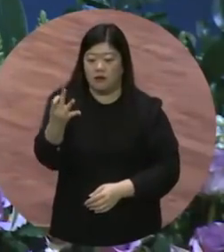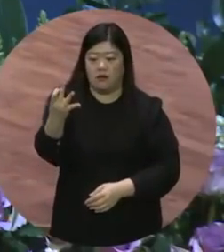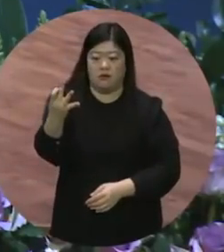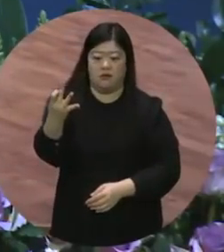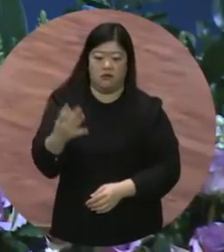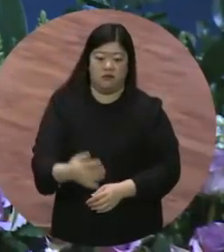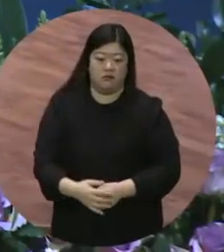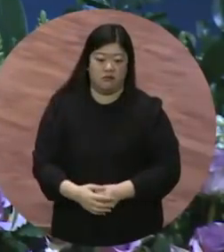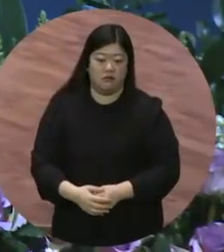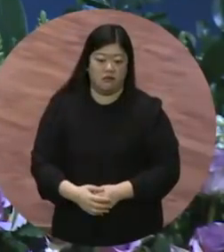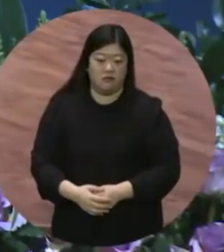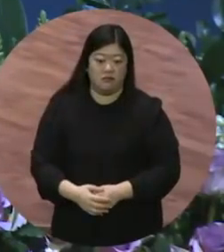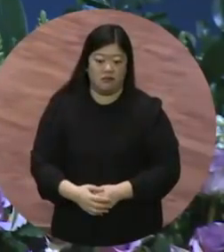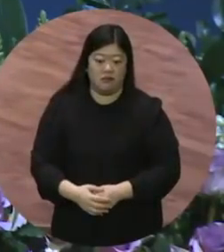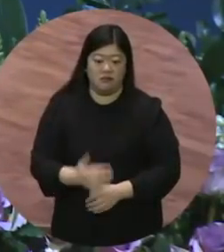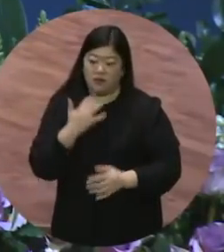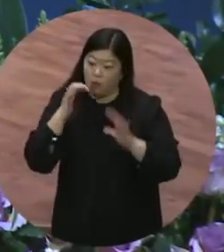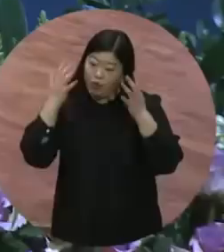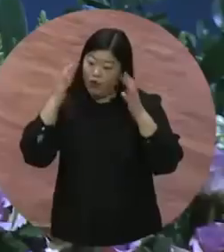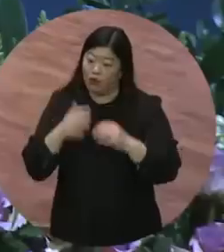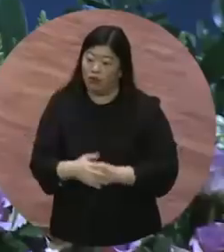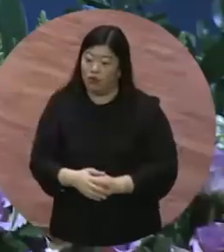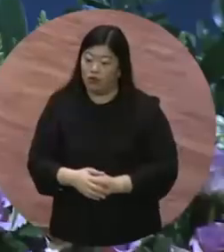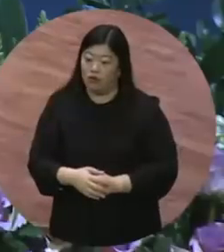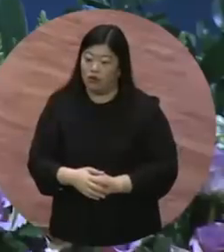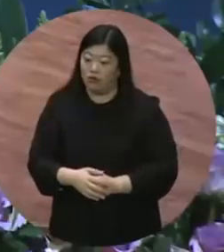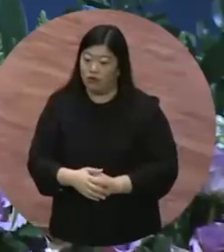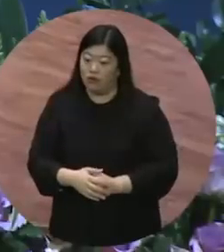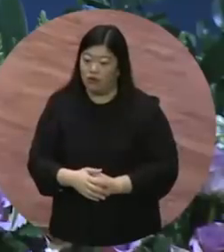이스라엘과 블레셋과의 전면전이 시작됐습니다.